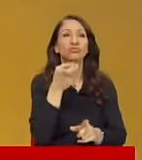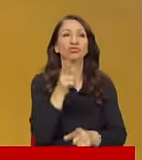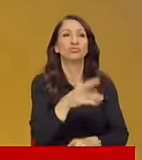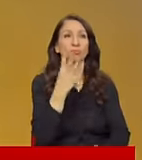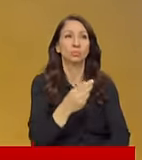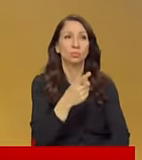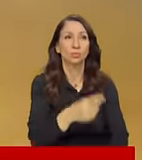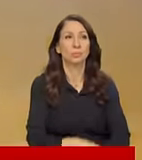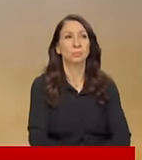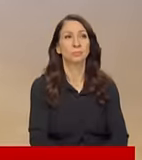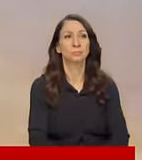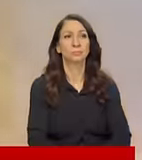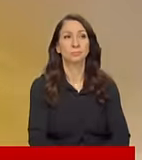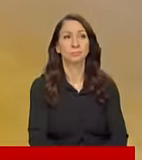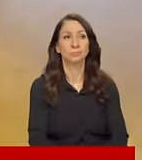gitti.